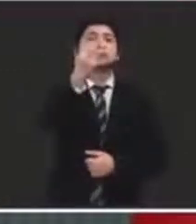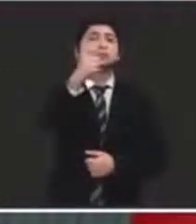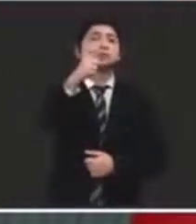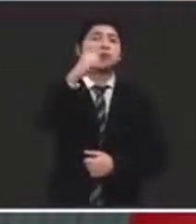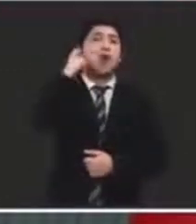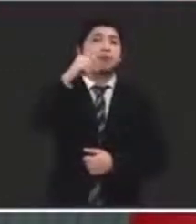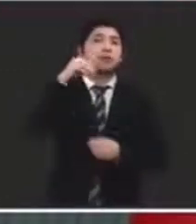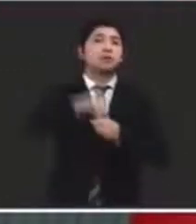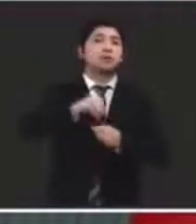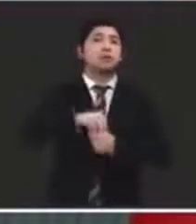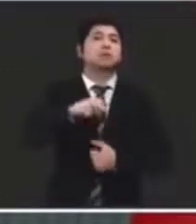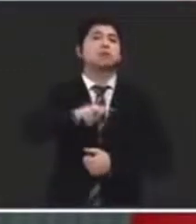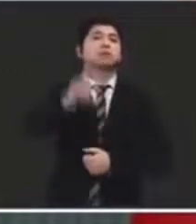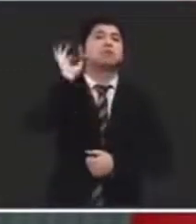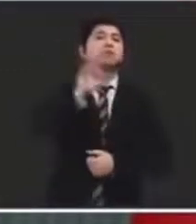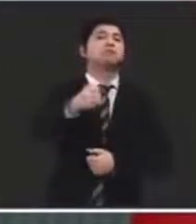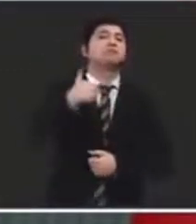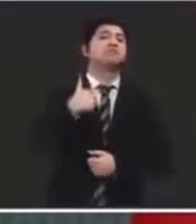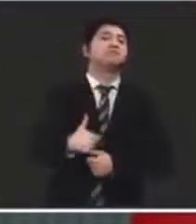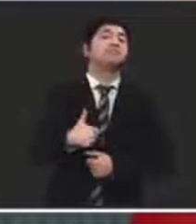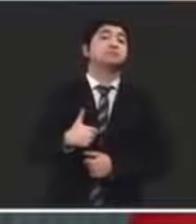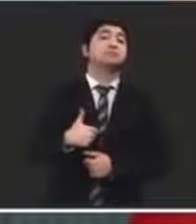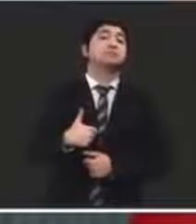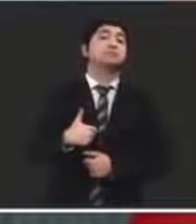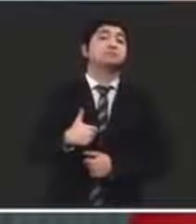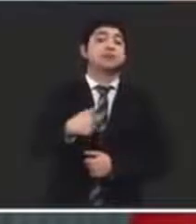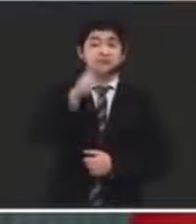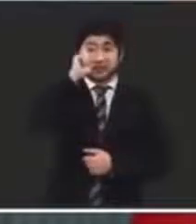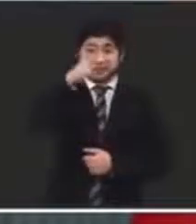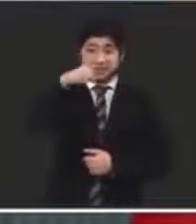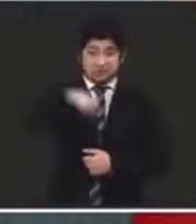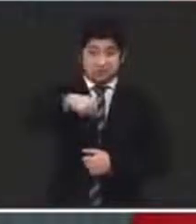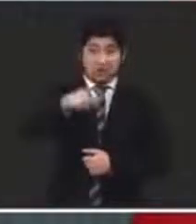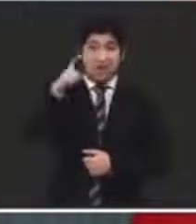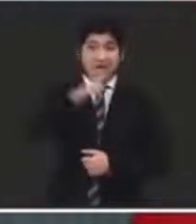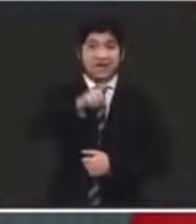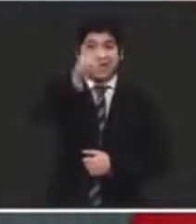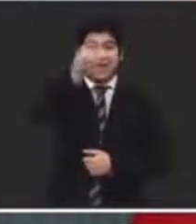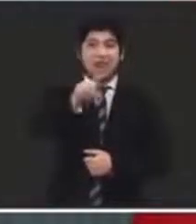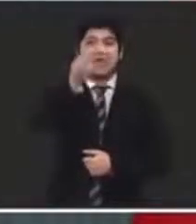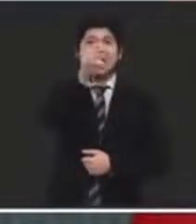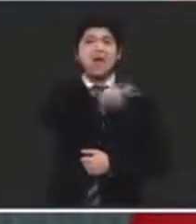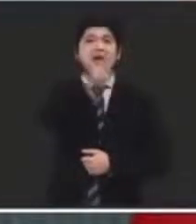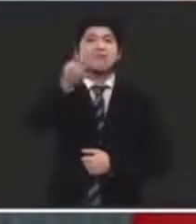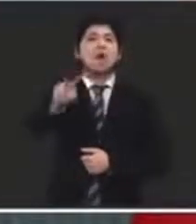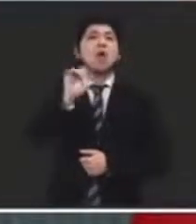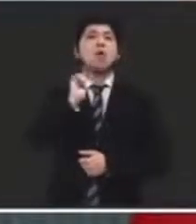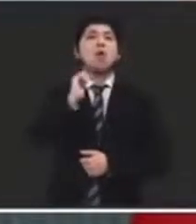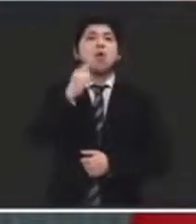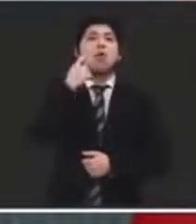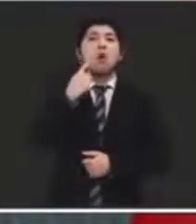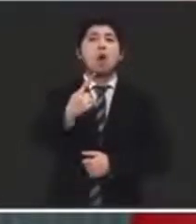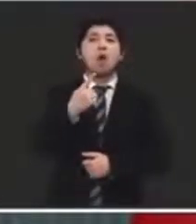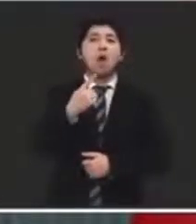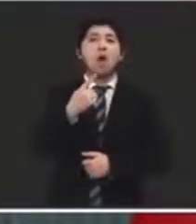saatte gidilebiliyor sadece Bu ayın ilk 22 gününde